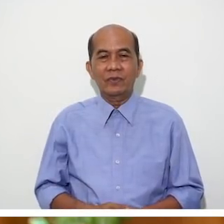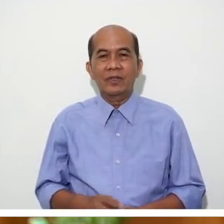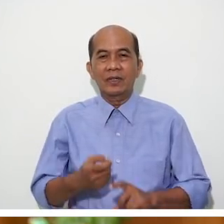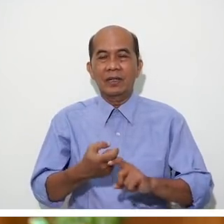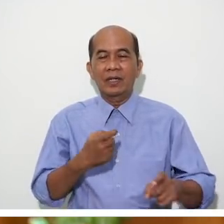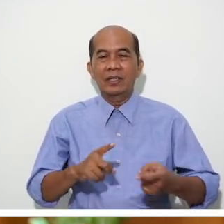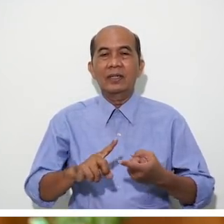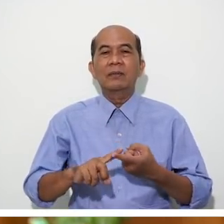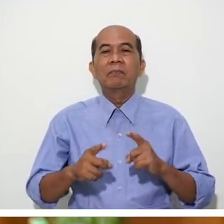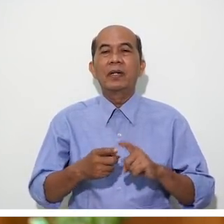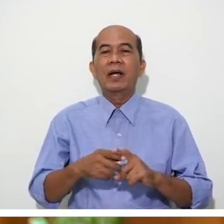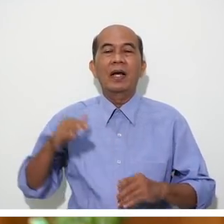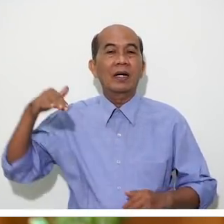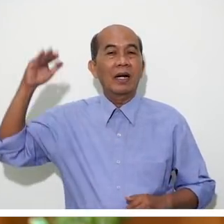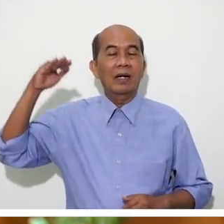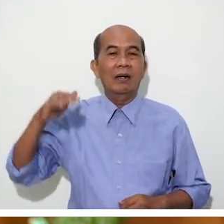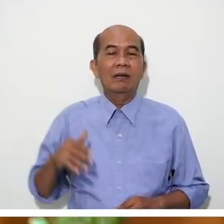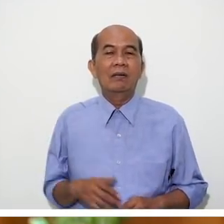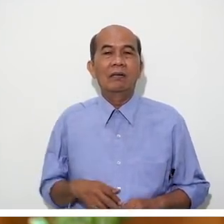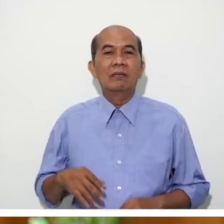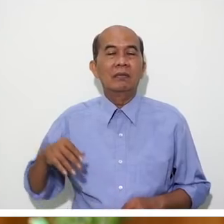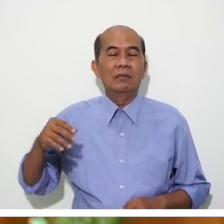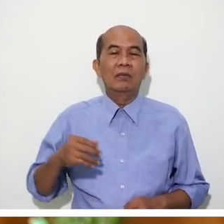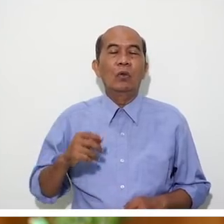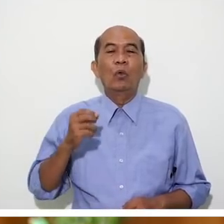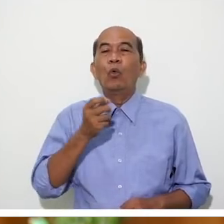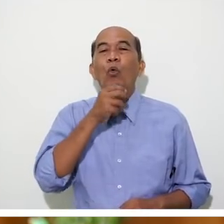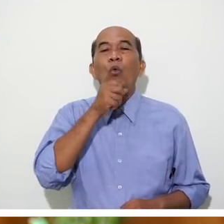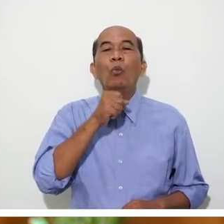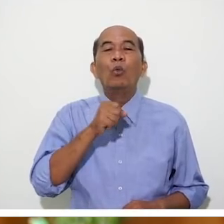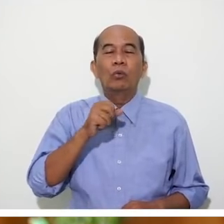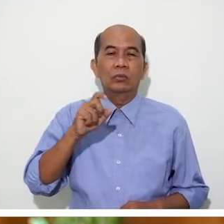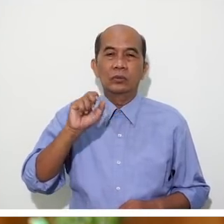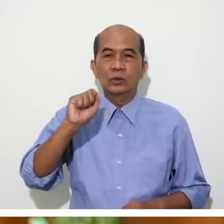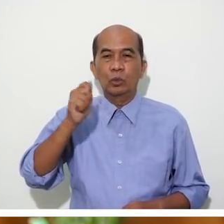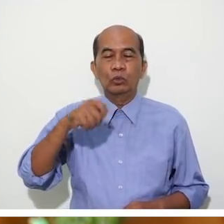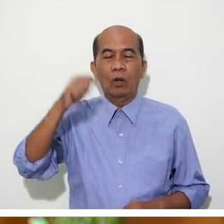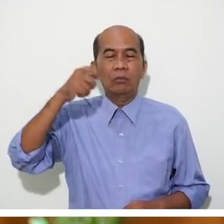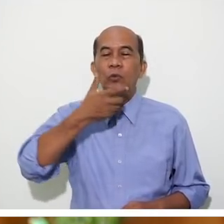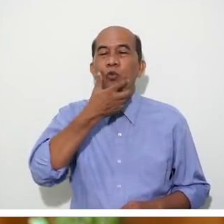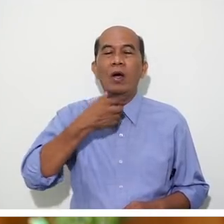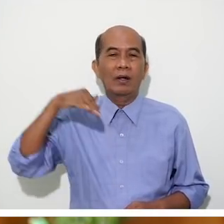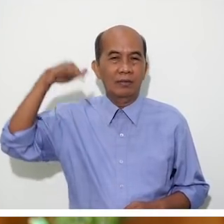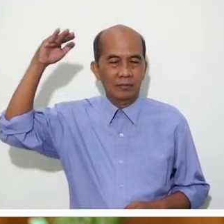dari teman kakak saya, usianya 10 tahun lebih tua dari saya. Saudara,